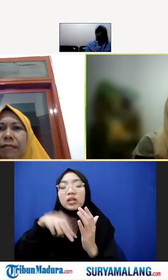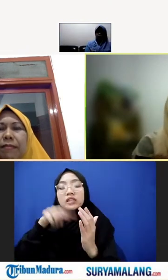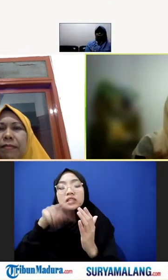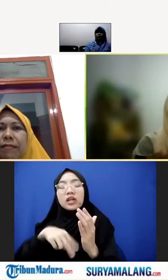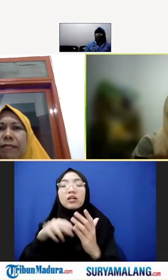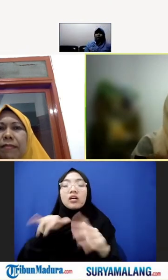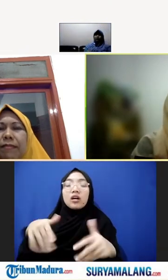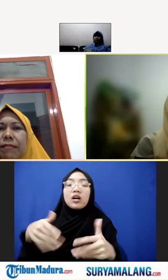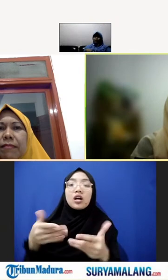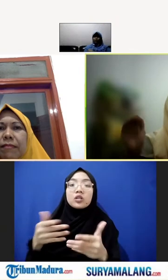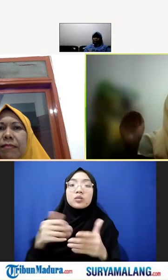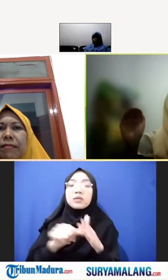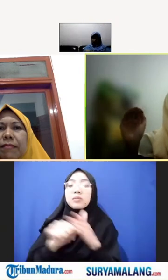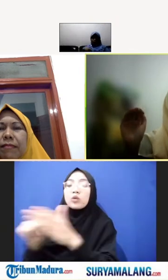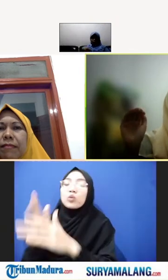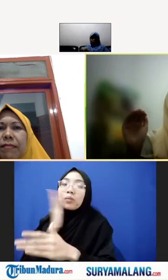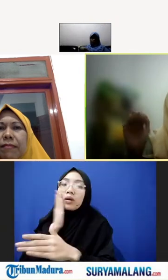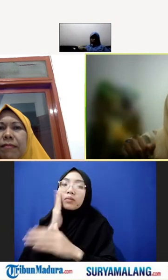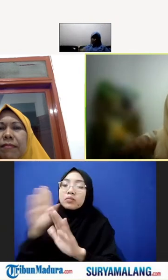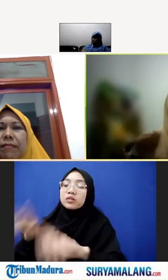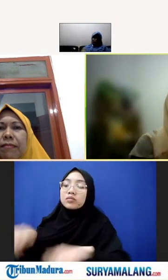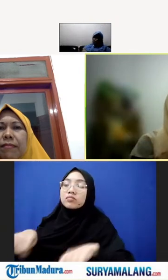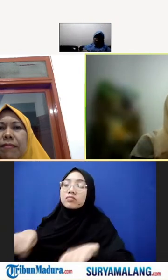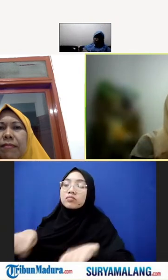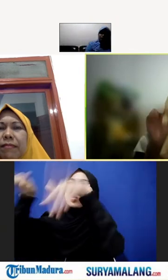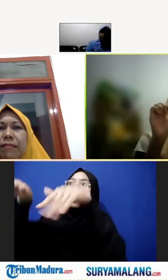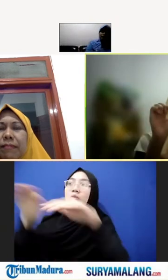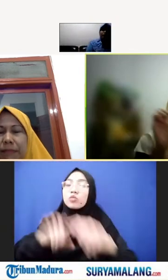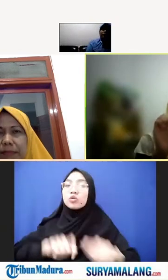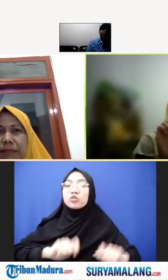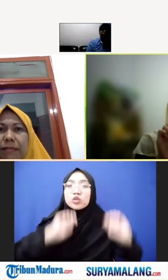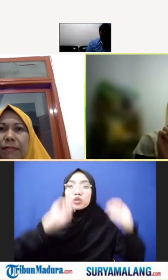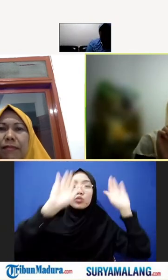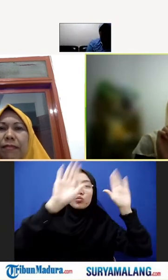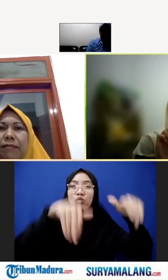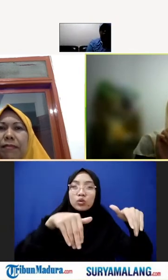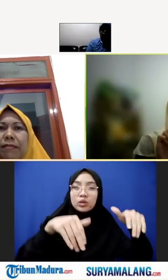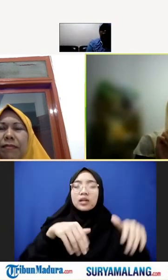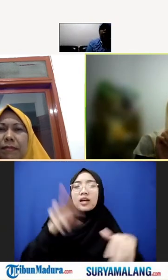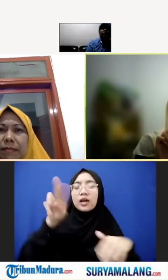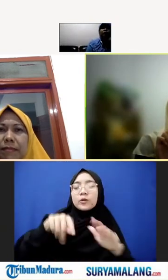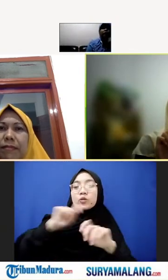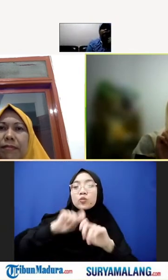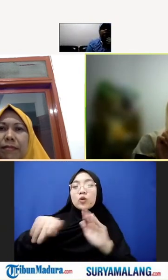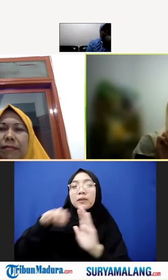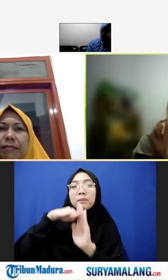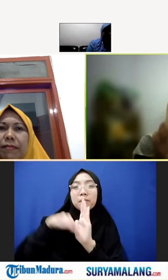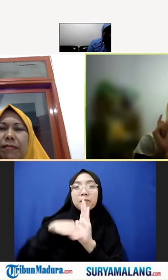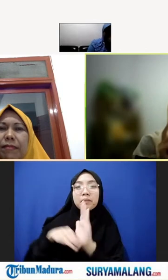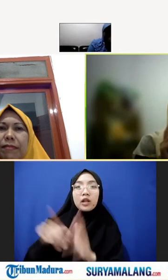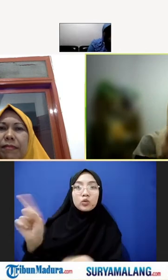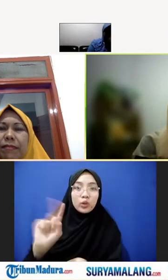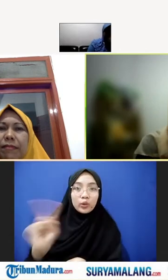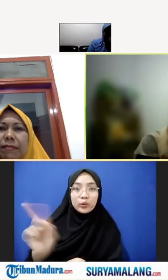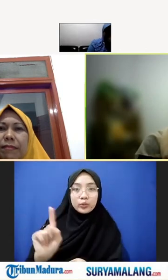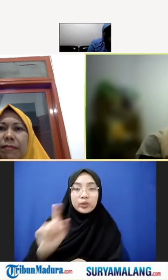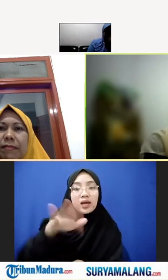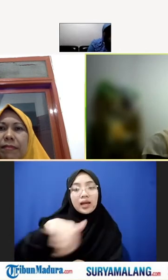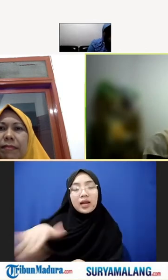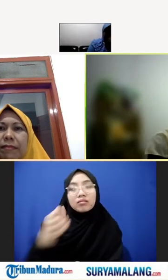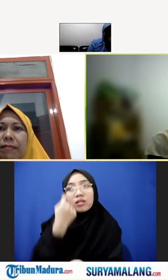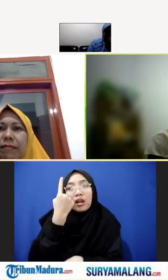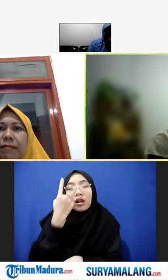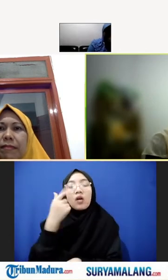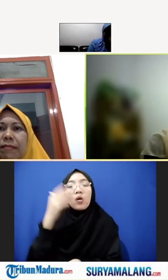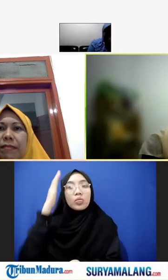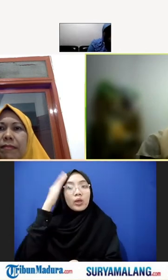oh bantuin mama jemur lap gitu. Nah, ibu mesti bikin aturannya. Jadi anak tahu, oke, besok aku